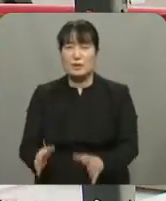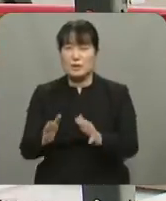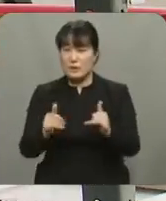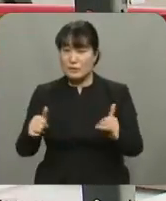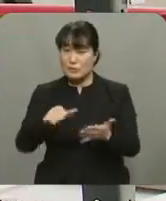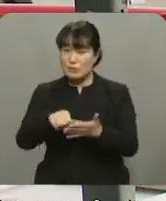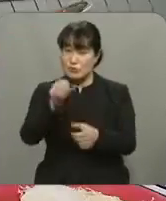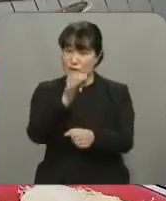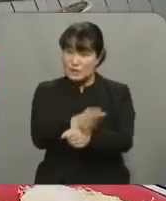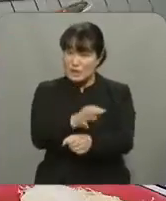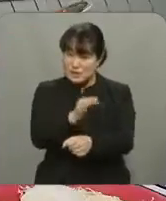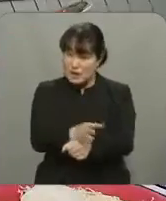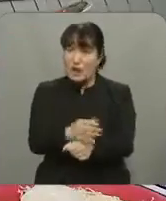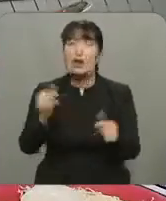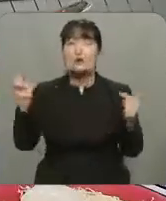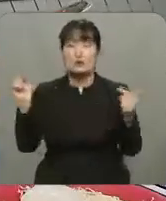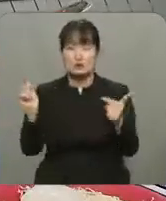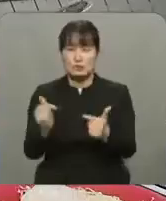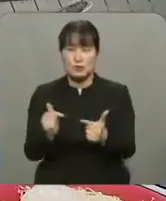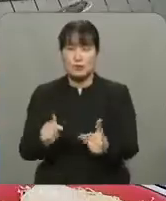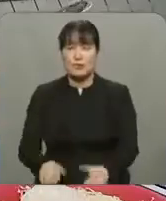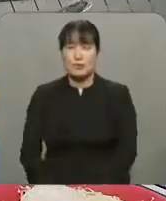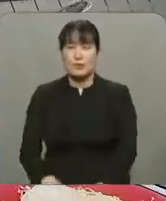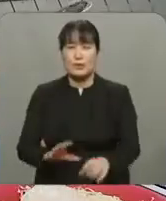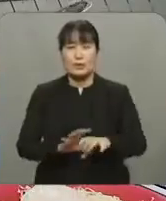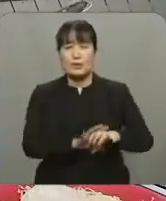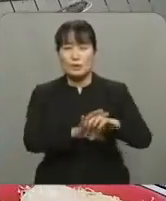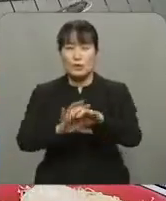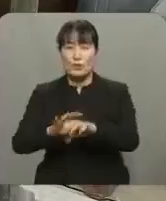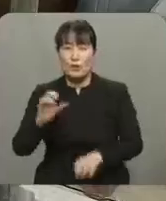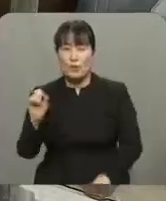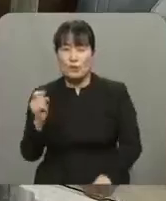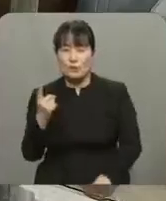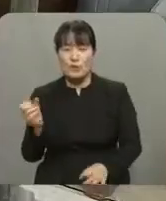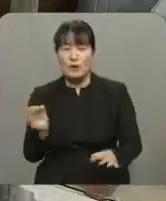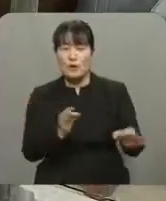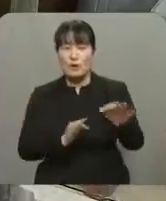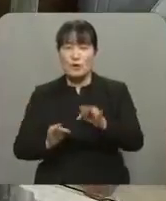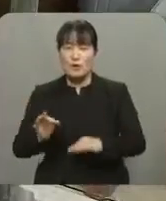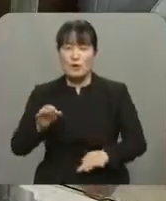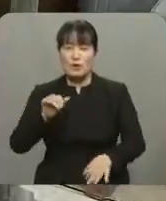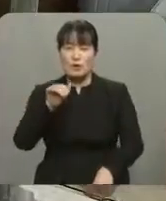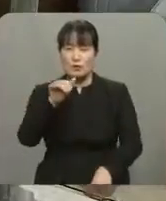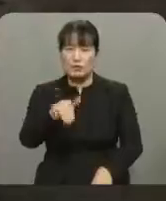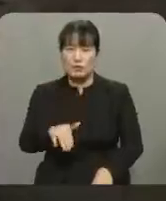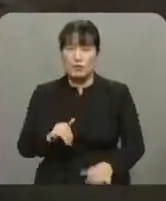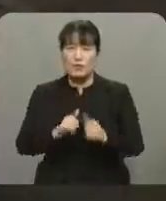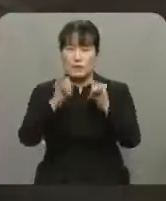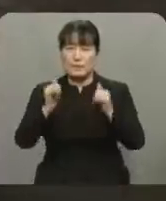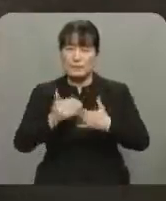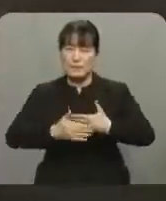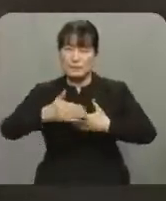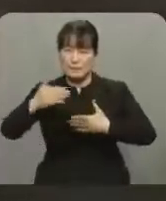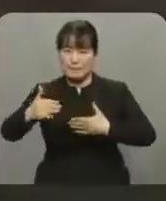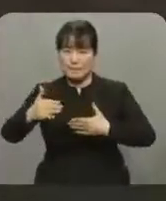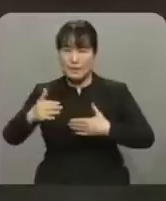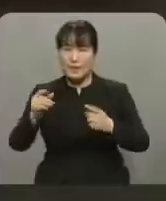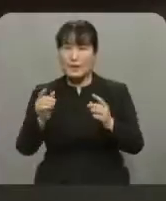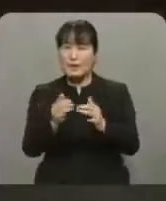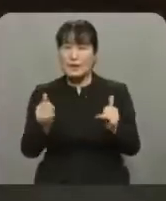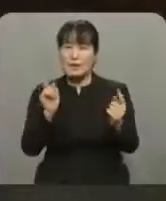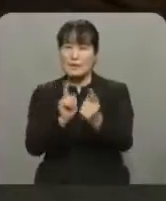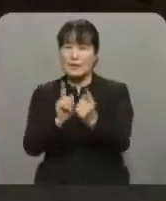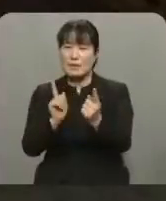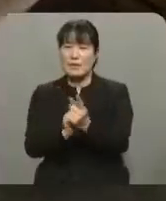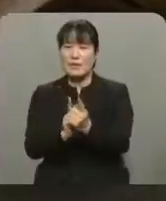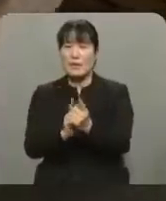소비가 줄어든 것 같아요. 코로나19로 인한 경기 불황에다 사회적 거리두기 강화로 비대면 명절을 보내는 가정이